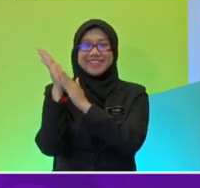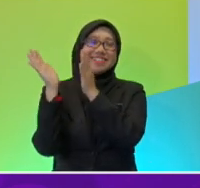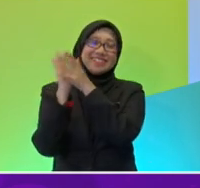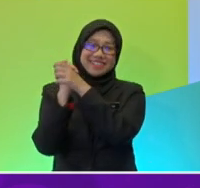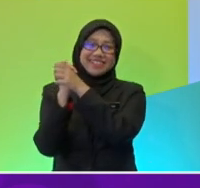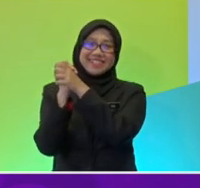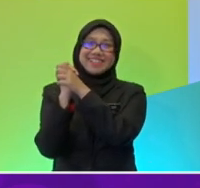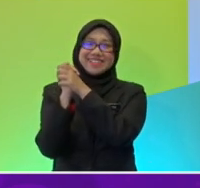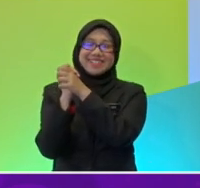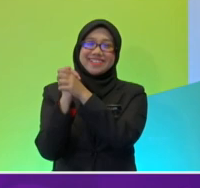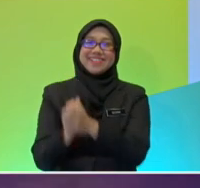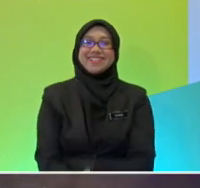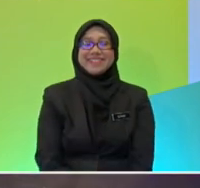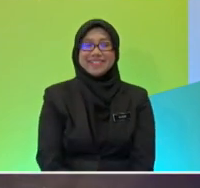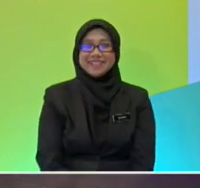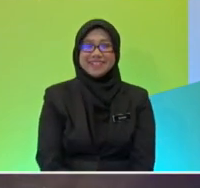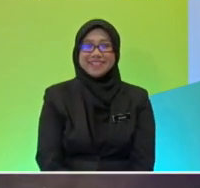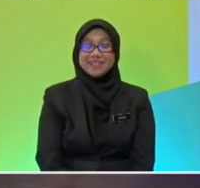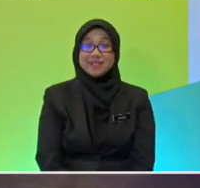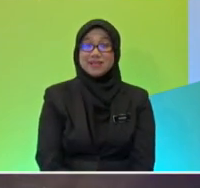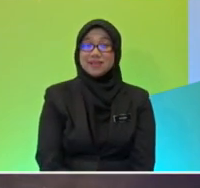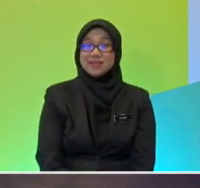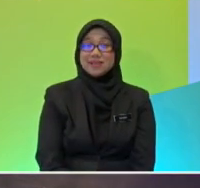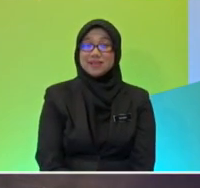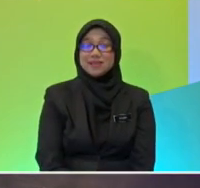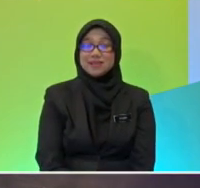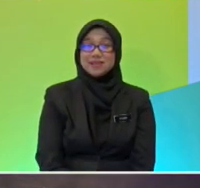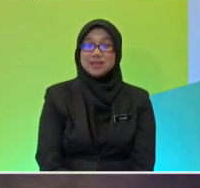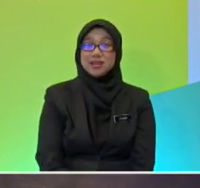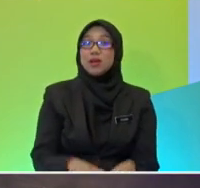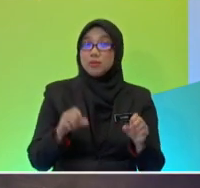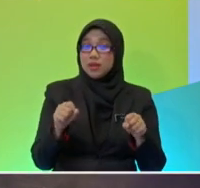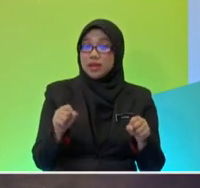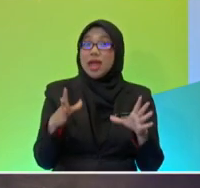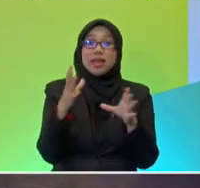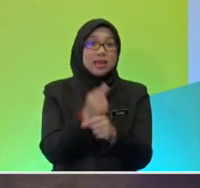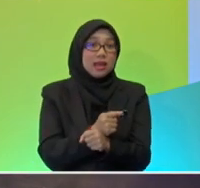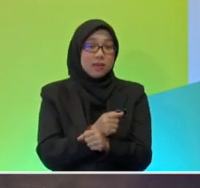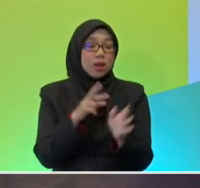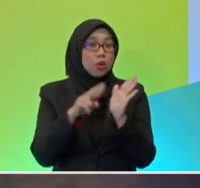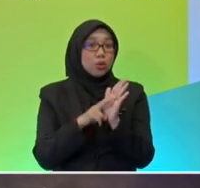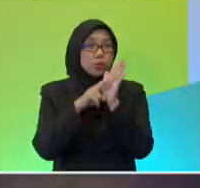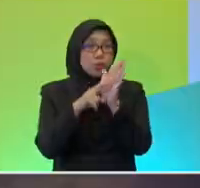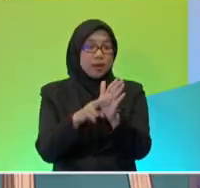baik Ustadzah Di manakah murid kita Boleh dapatkan bahan rujukan pembelajaran